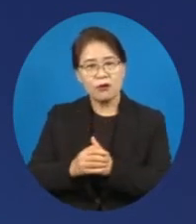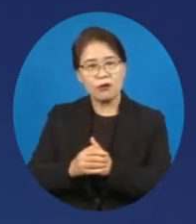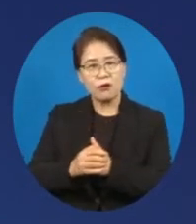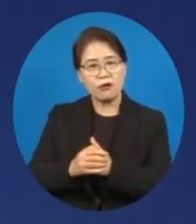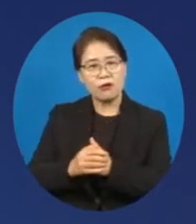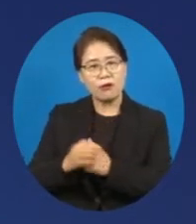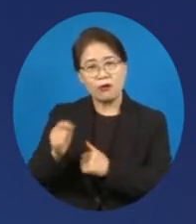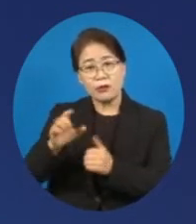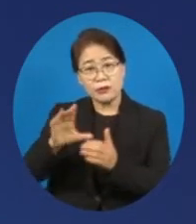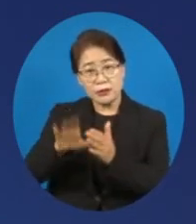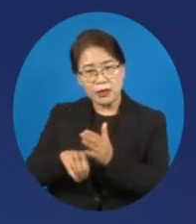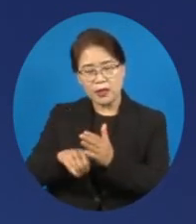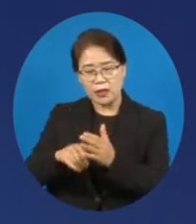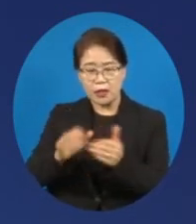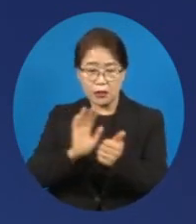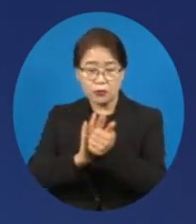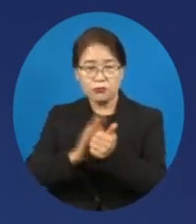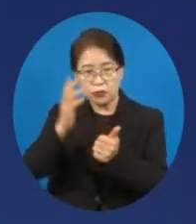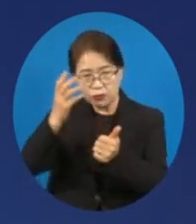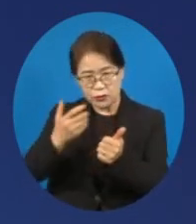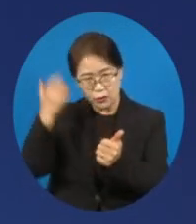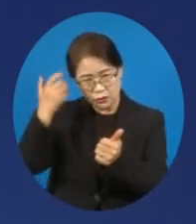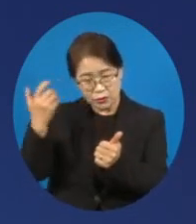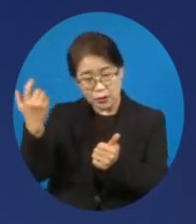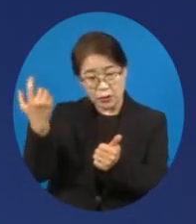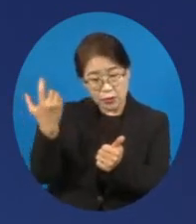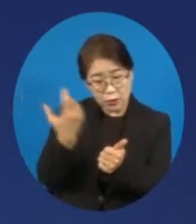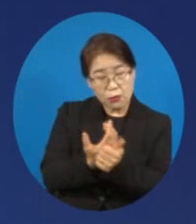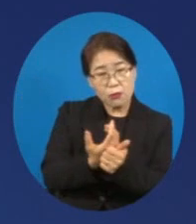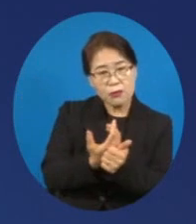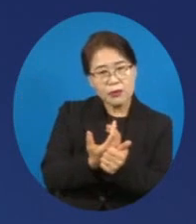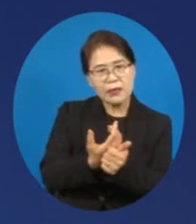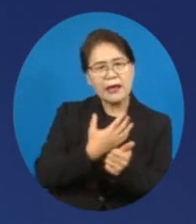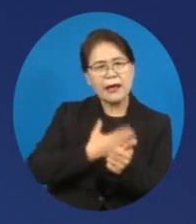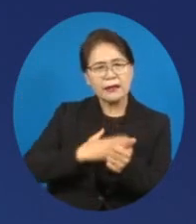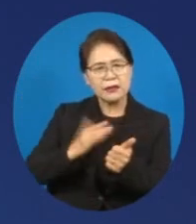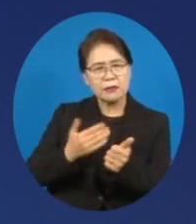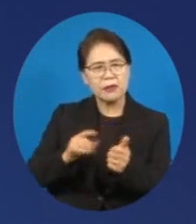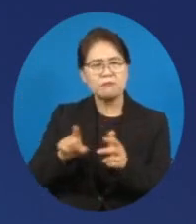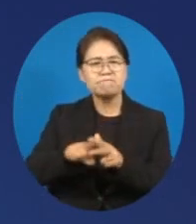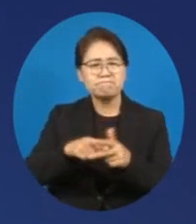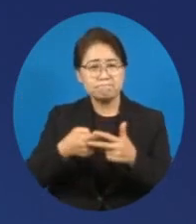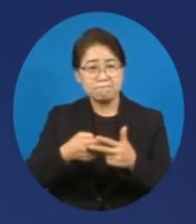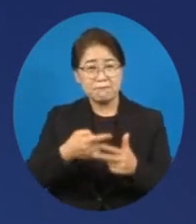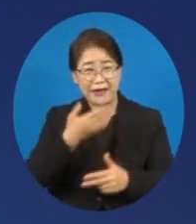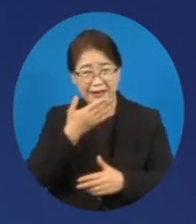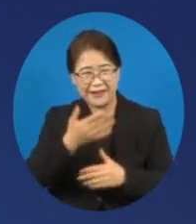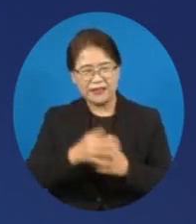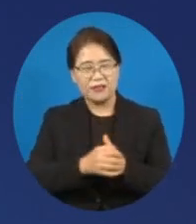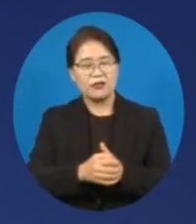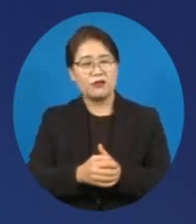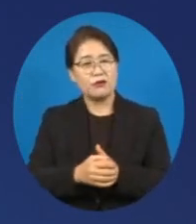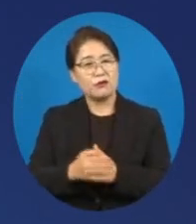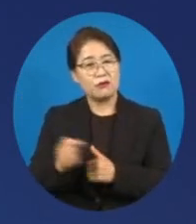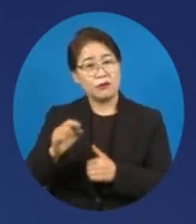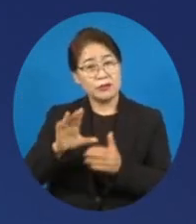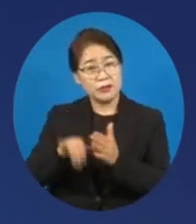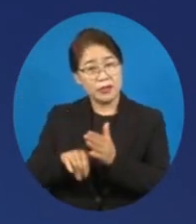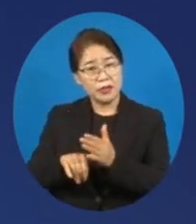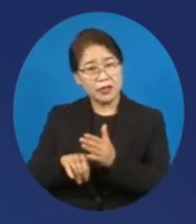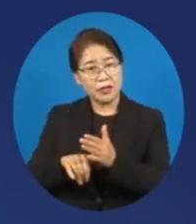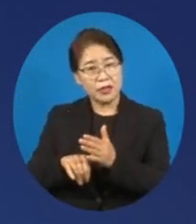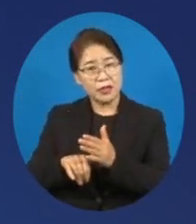언제 보혜사 성령께서 우리 가운데 오셨는지를 알면 좀 더 이해가 되죠 여러분 언제 보혜사